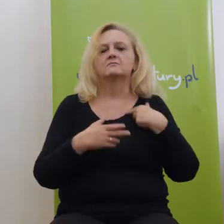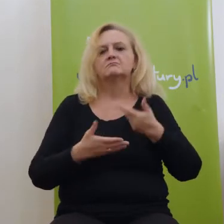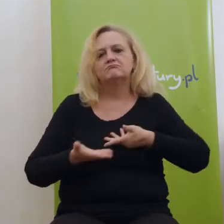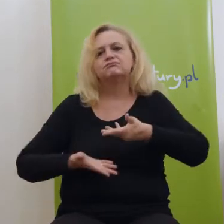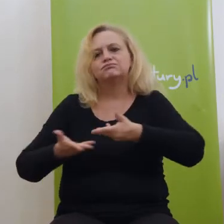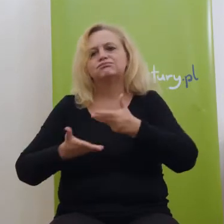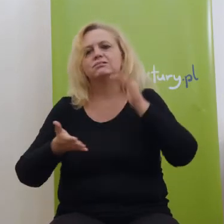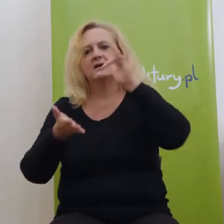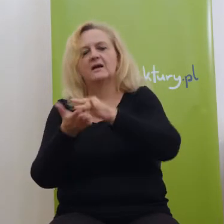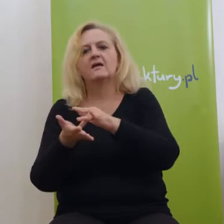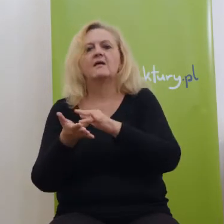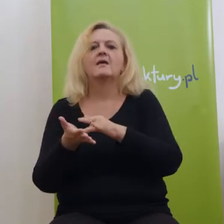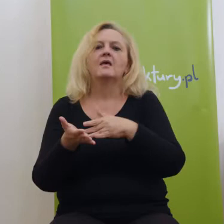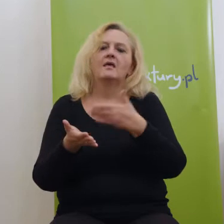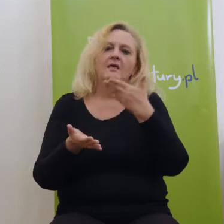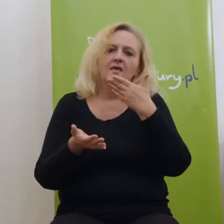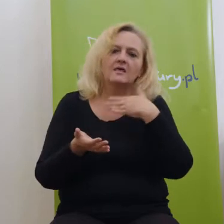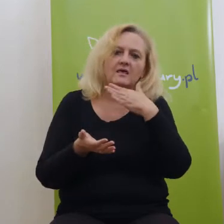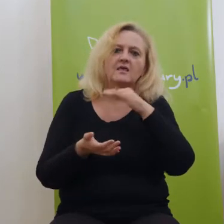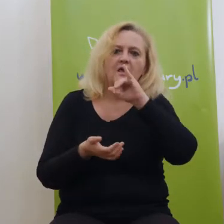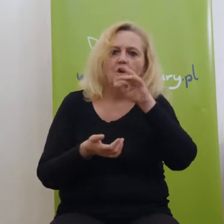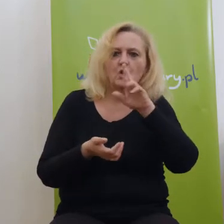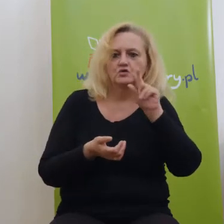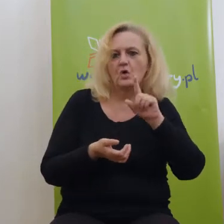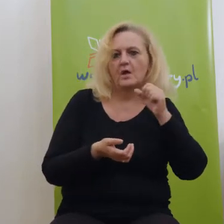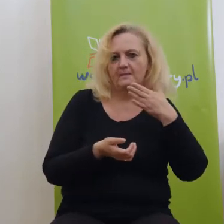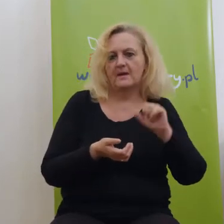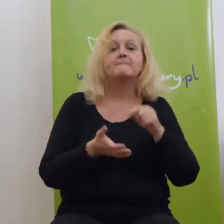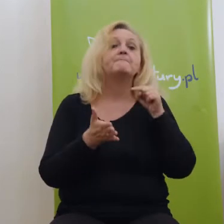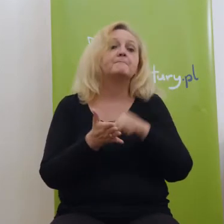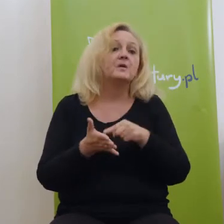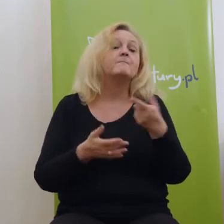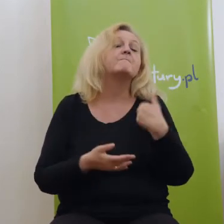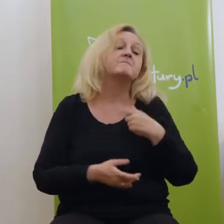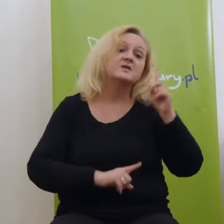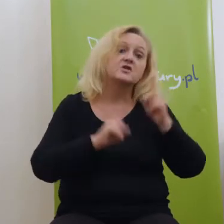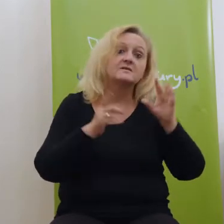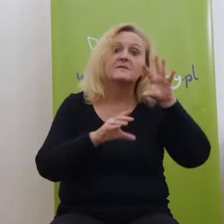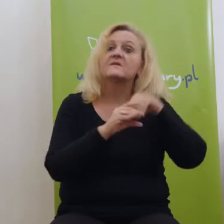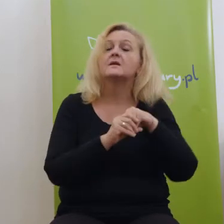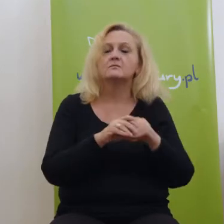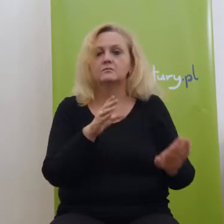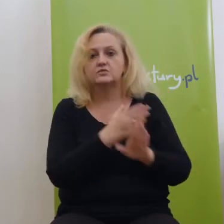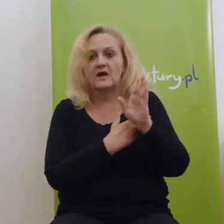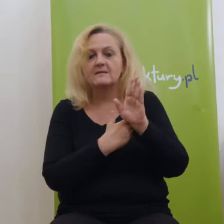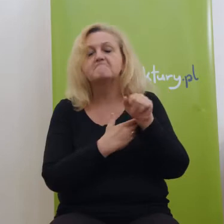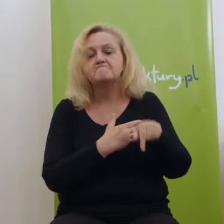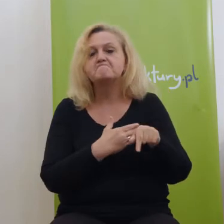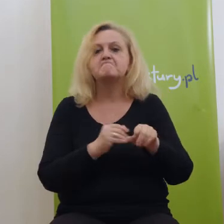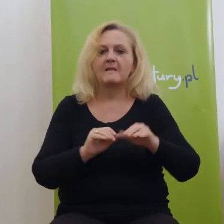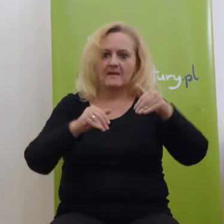którzy są potępieni i idą do paszczy Lewiatana. I czasem w tym przedstawieniu na dole,